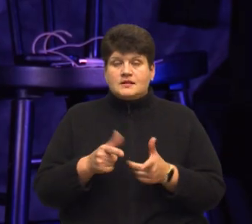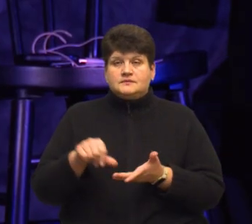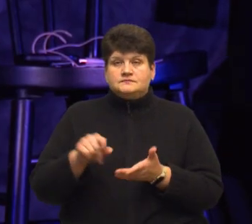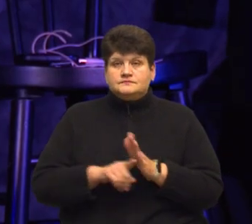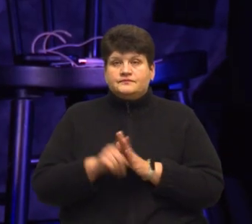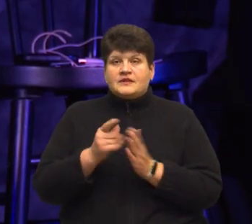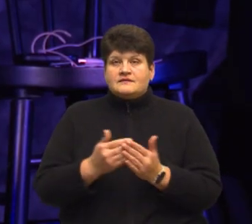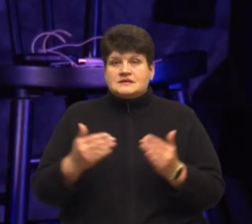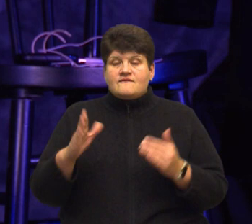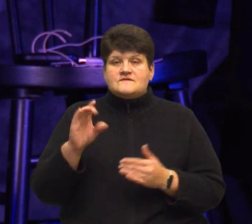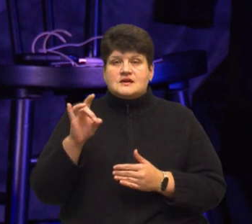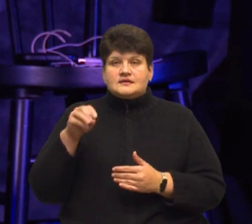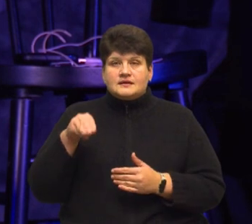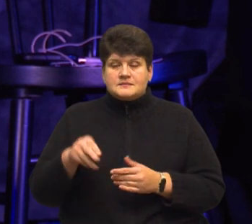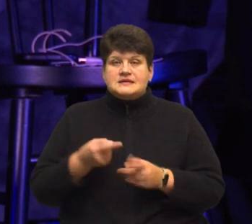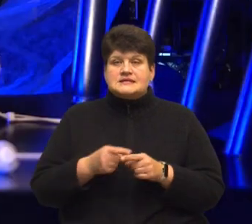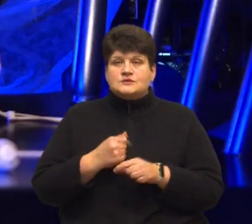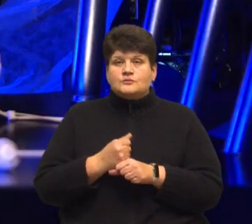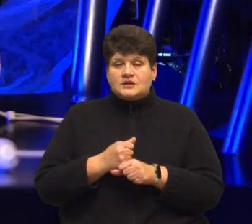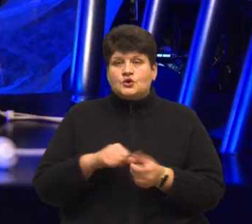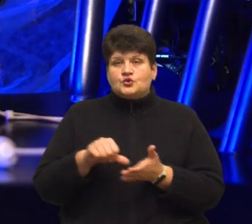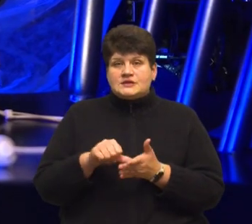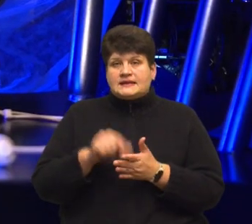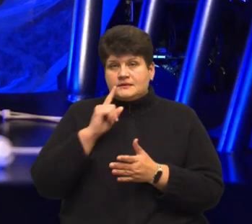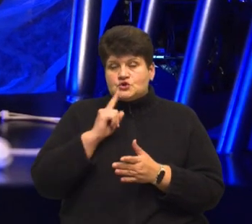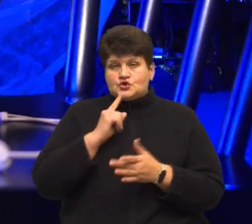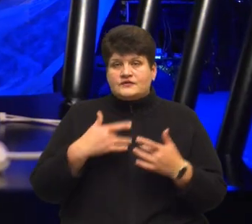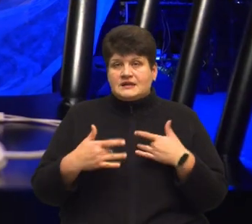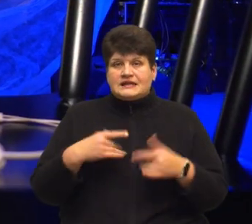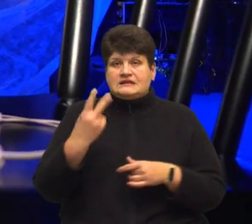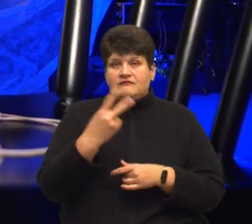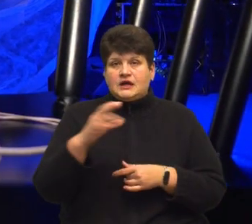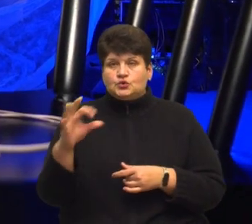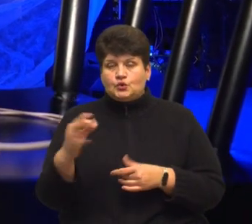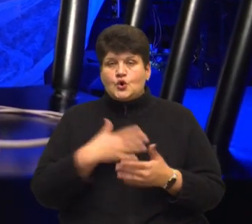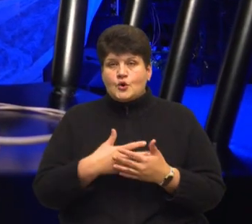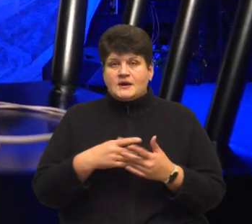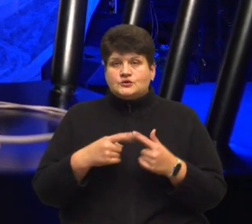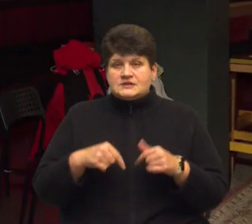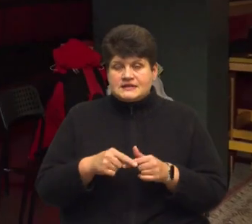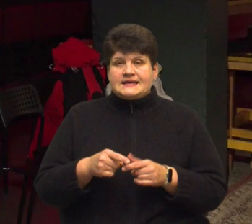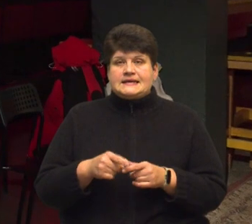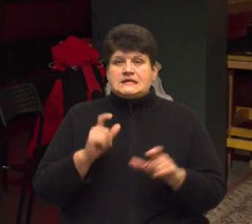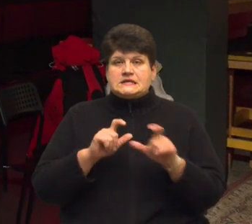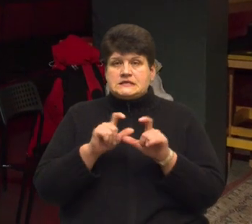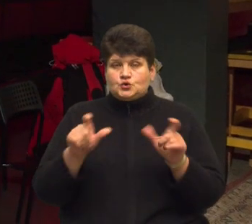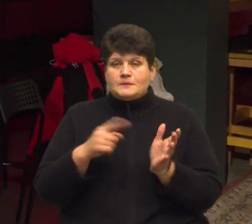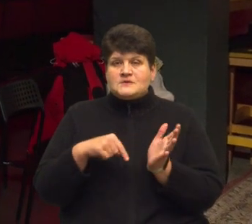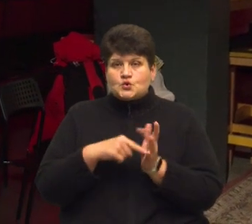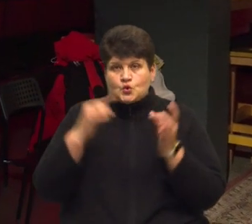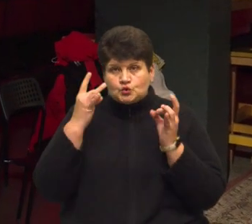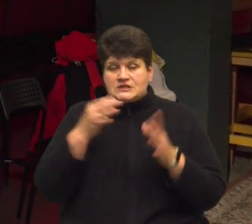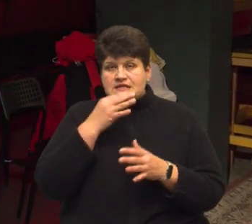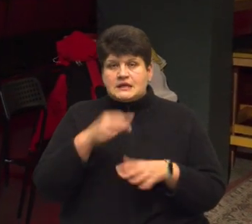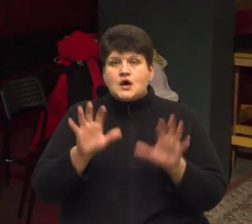назвою Вертеп це зробили учасники трупи тимчасовий театр 2.0 громадської організації інститут міської культури про це повідомила голова